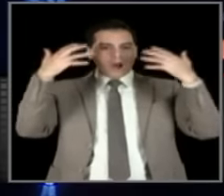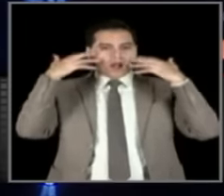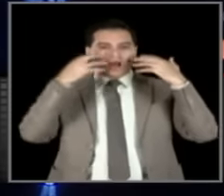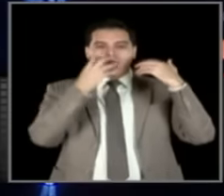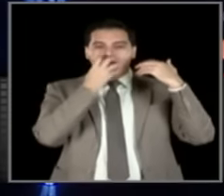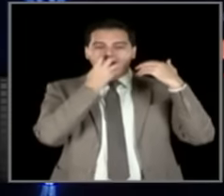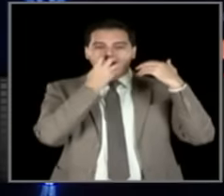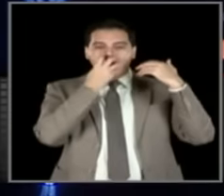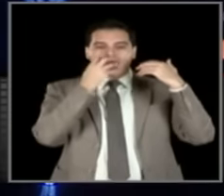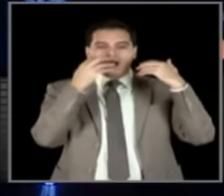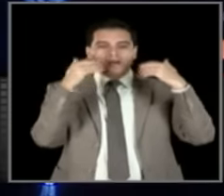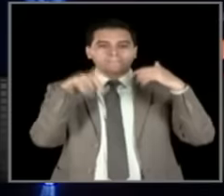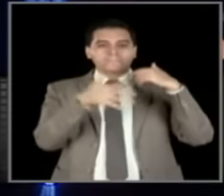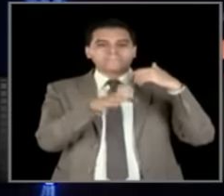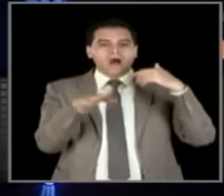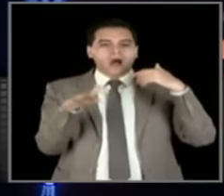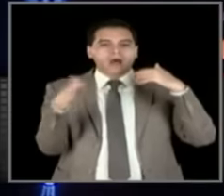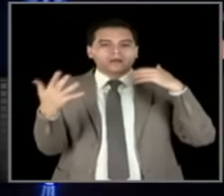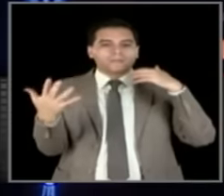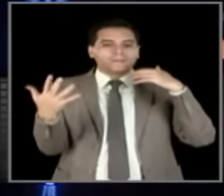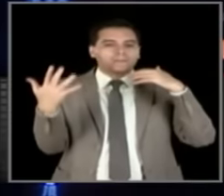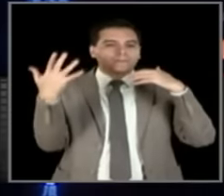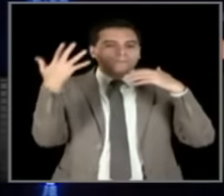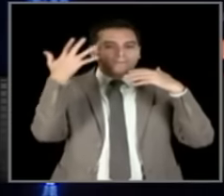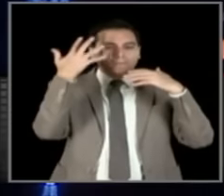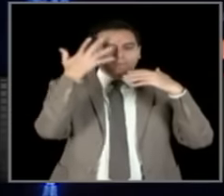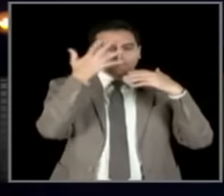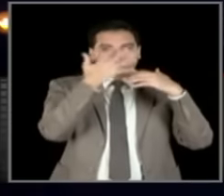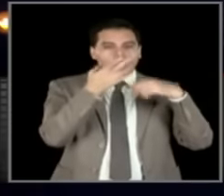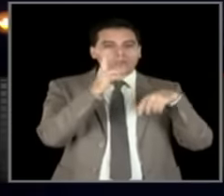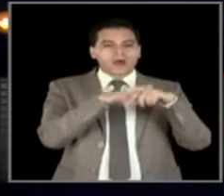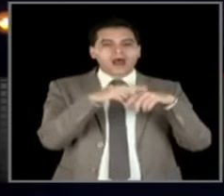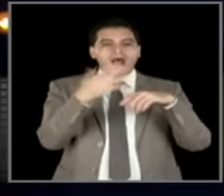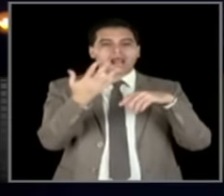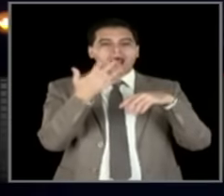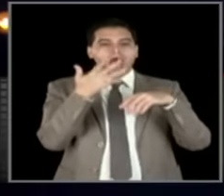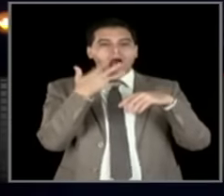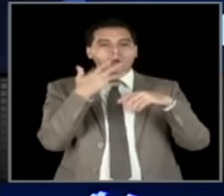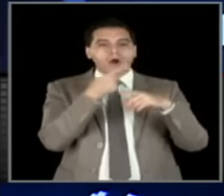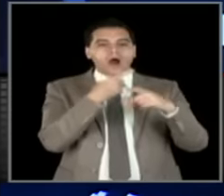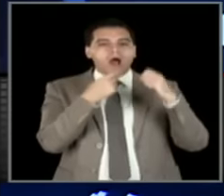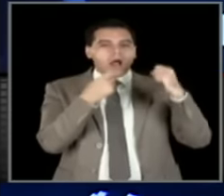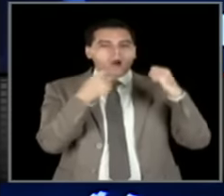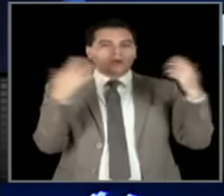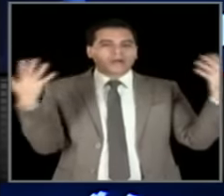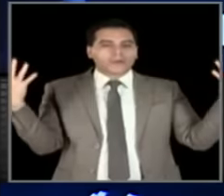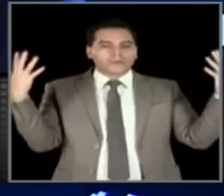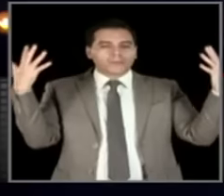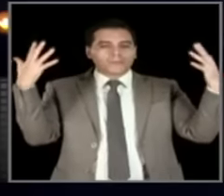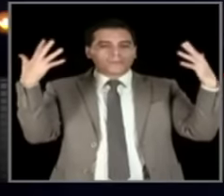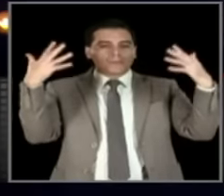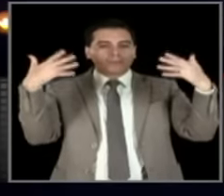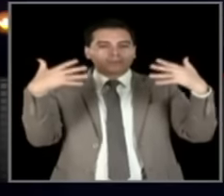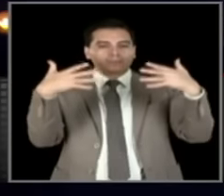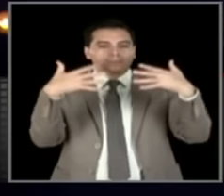الدافي من البحر الكاريبي والهواء البارد من الجبال خلاص